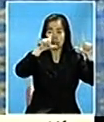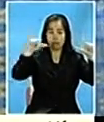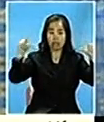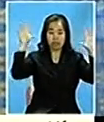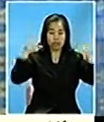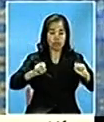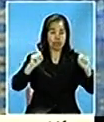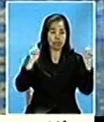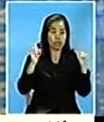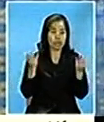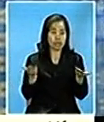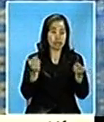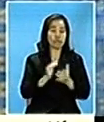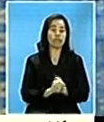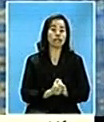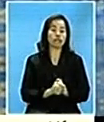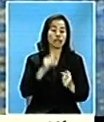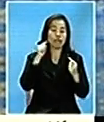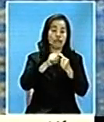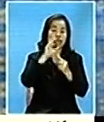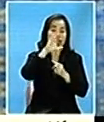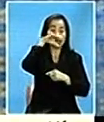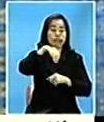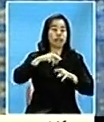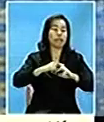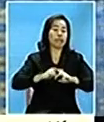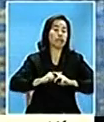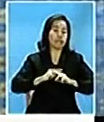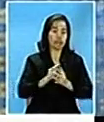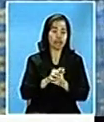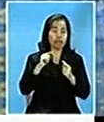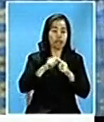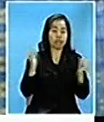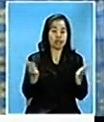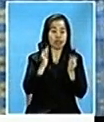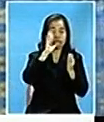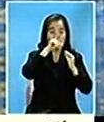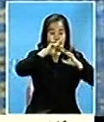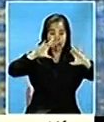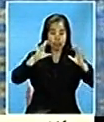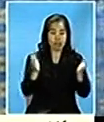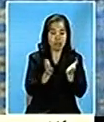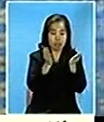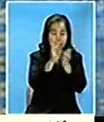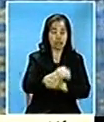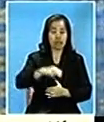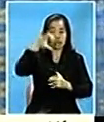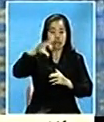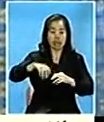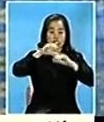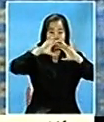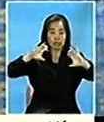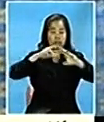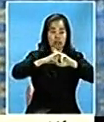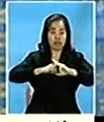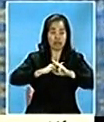ไหนครับมาจากภาคเอกชนโดยการสนับสนุนของรัฐบาลมาจากรัฐวิสาหกิจที่มีความ